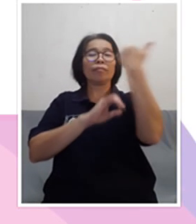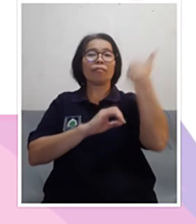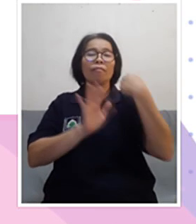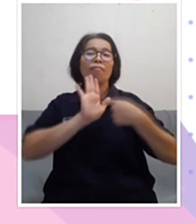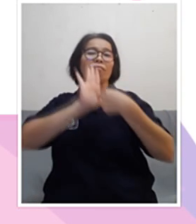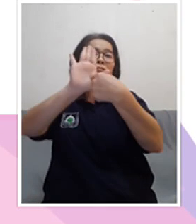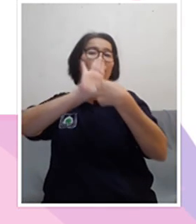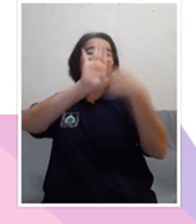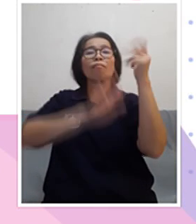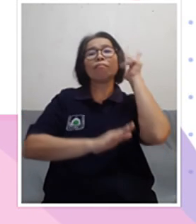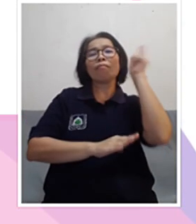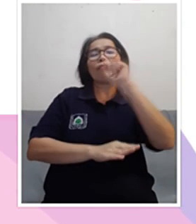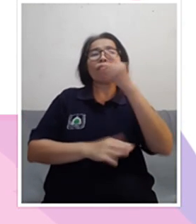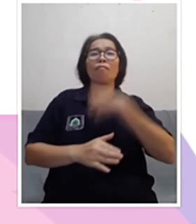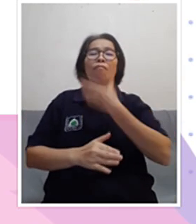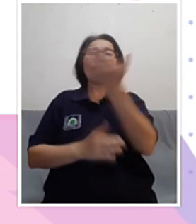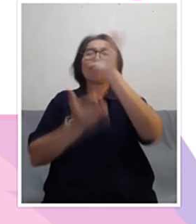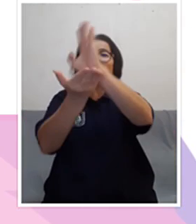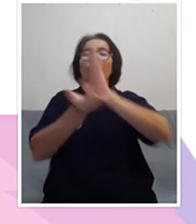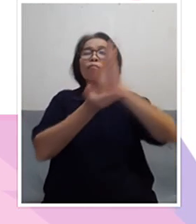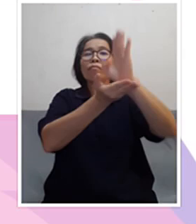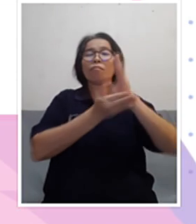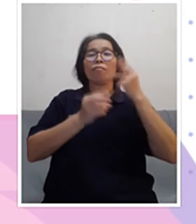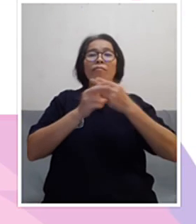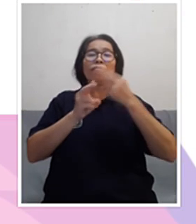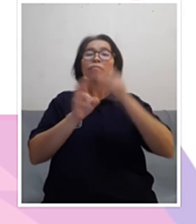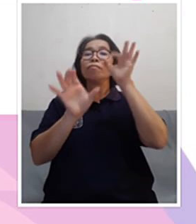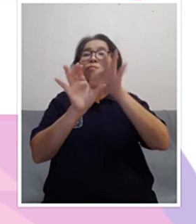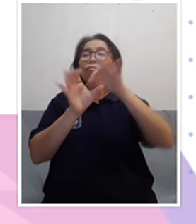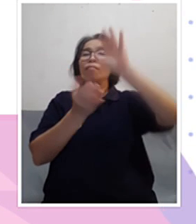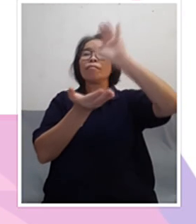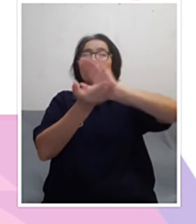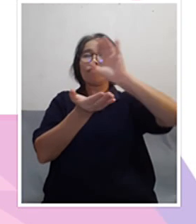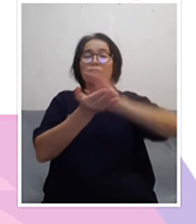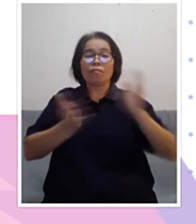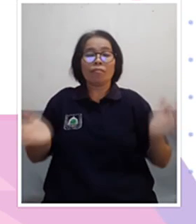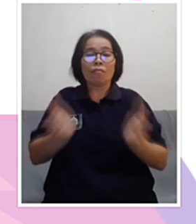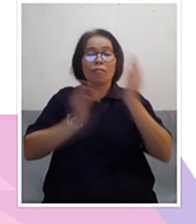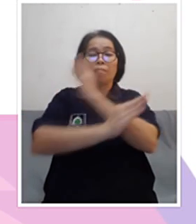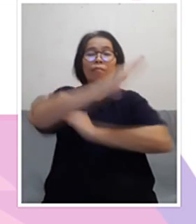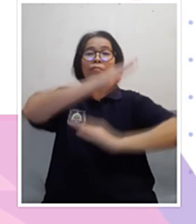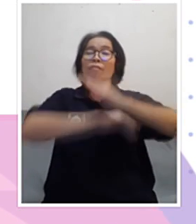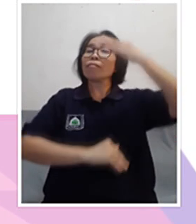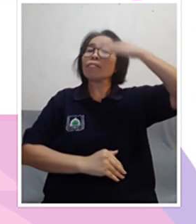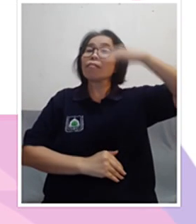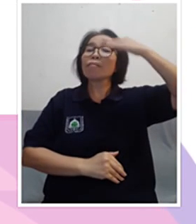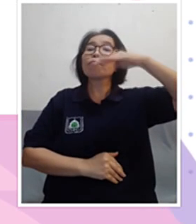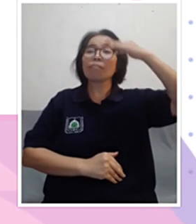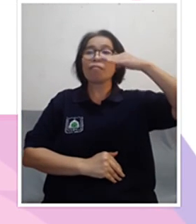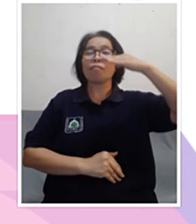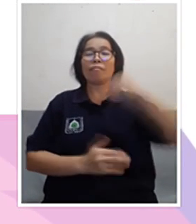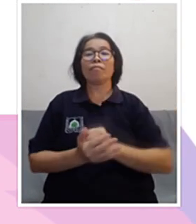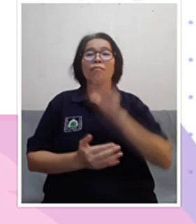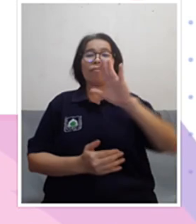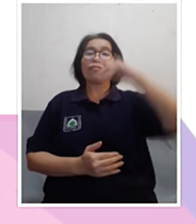อข่าวการเปิดรับบริจาคเงินผ่านทางชื่อบัญชีกองทุนส่งเสริมและพัฒนาคุณภาพชีวิตคนตาบอดในประเทศไ